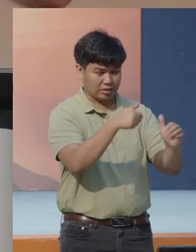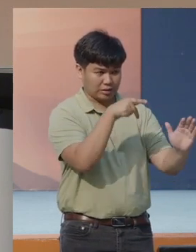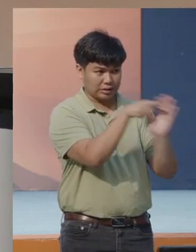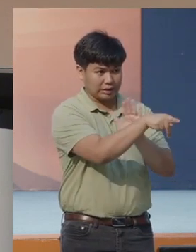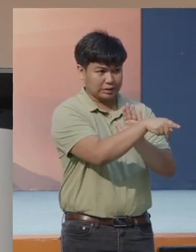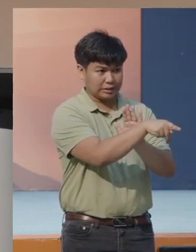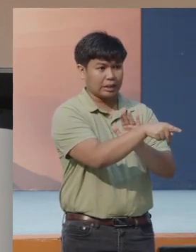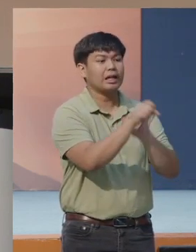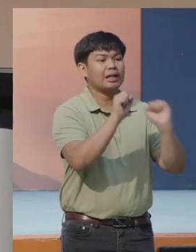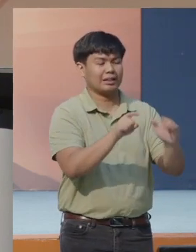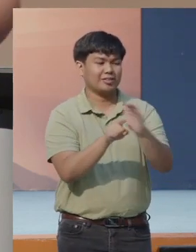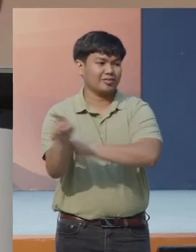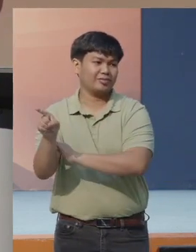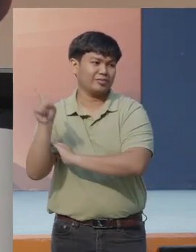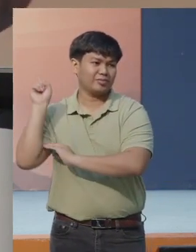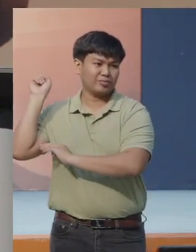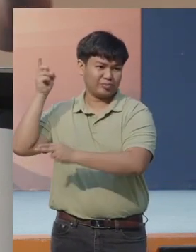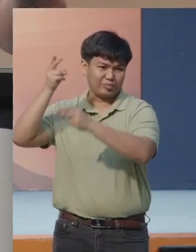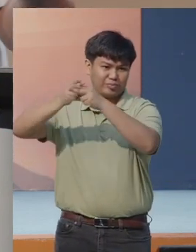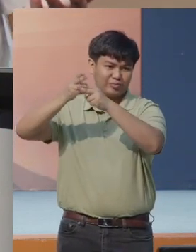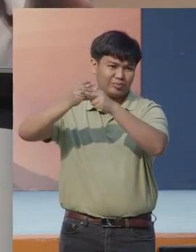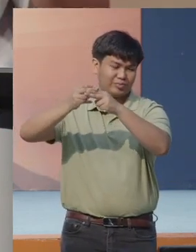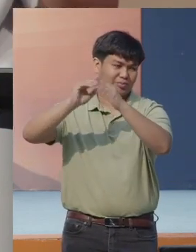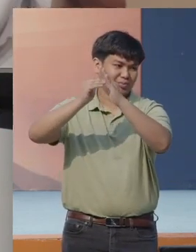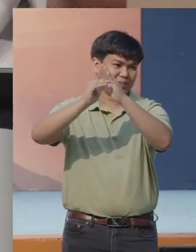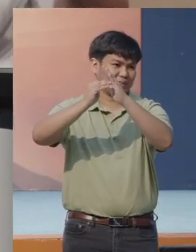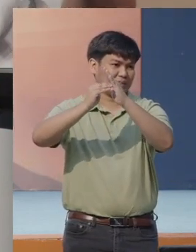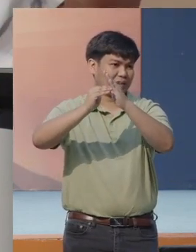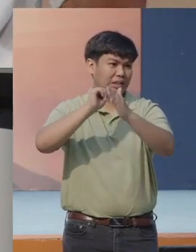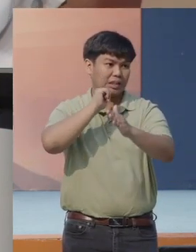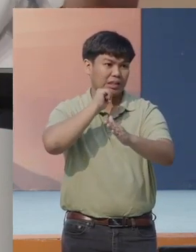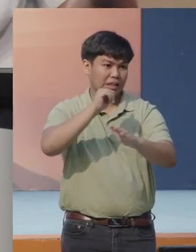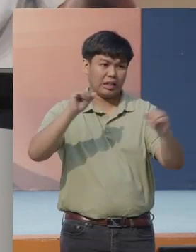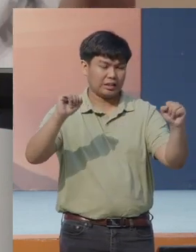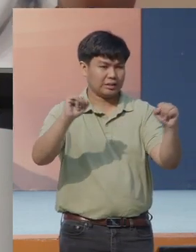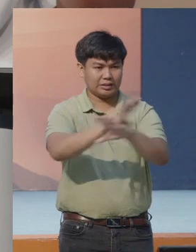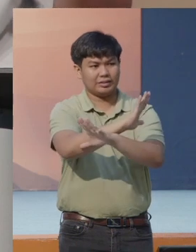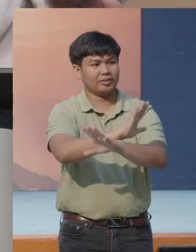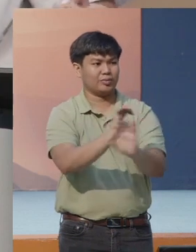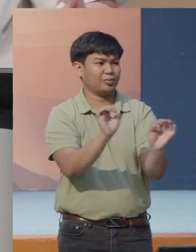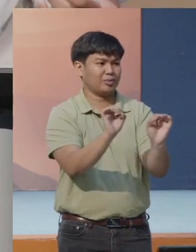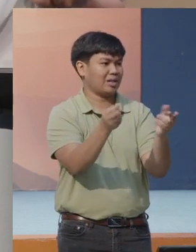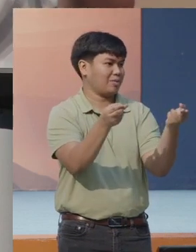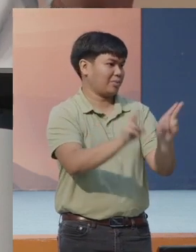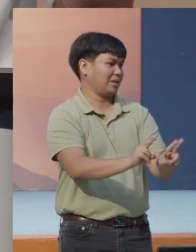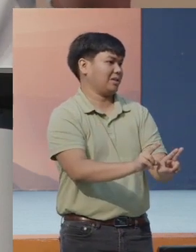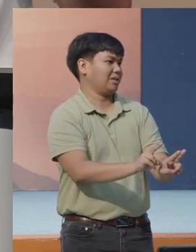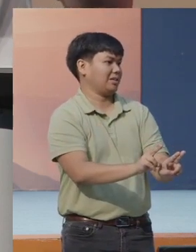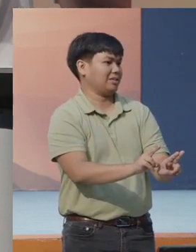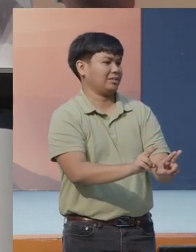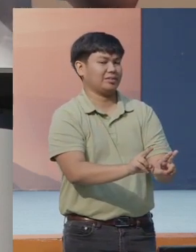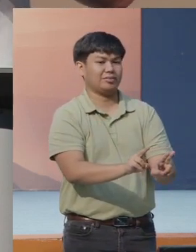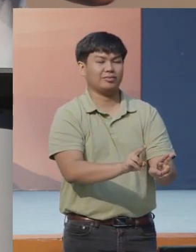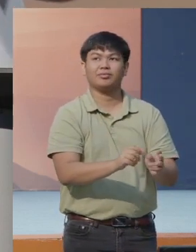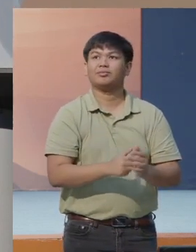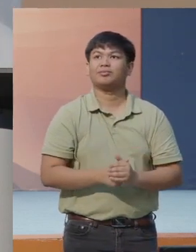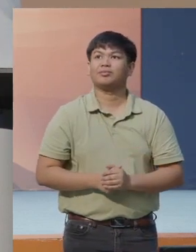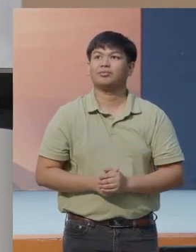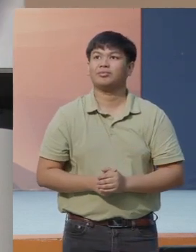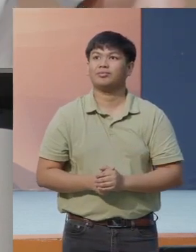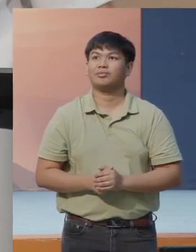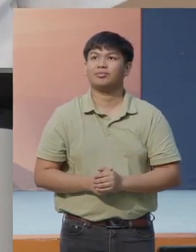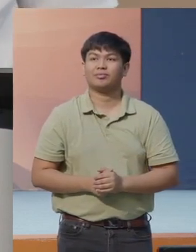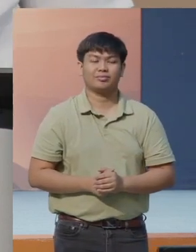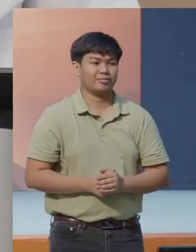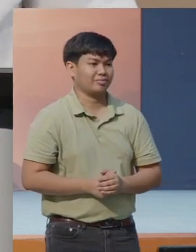could flee there, so that he might not die by the hand of the avenger of blood, till he stood before